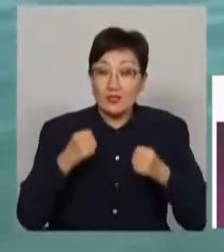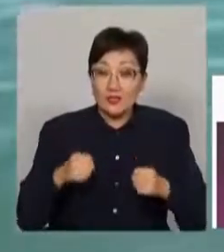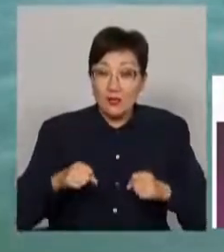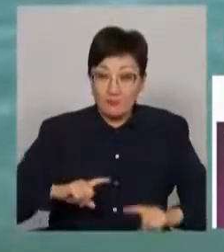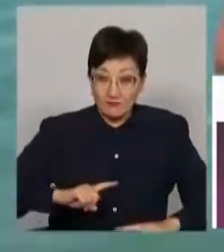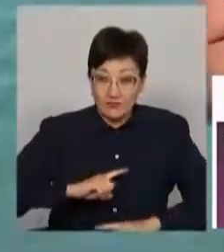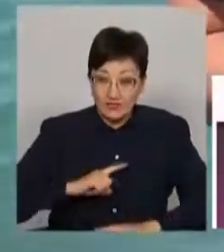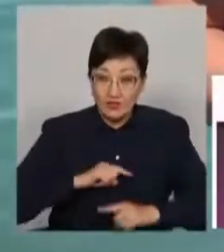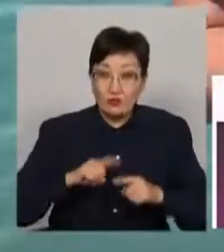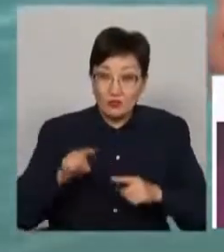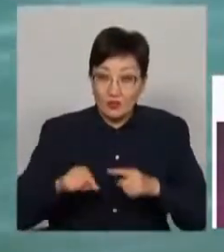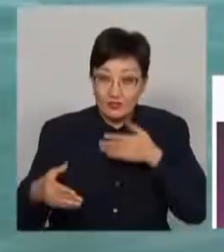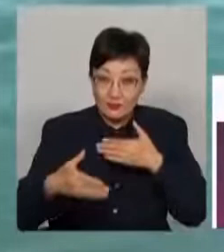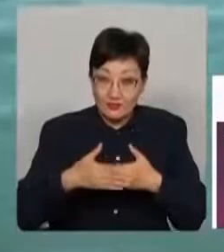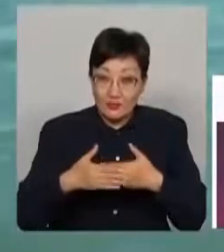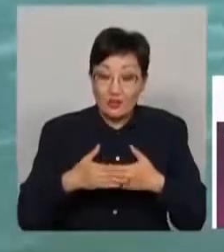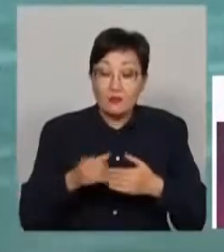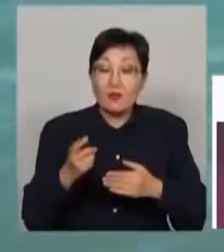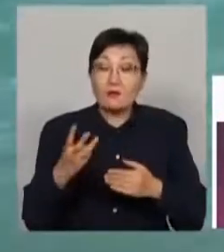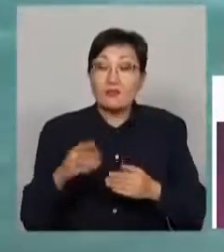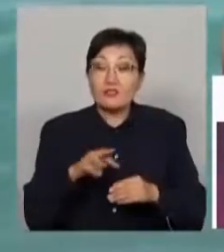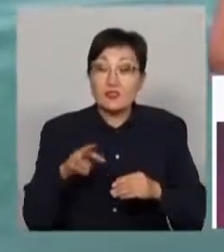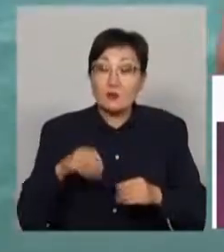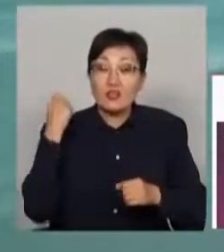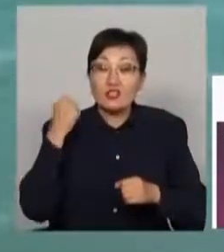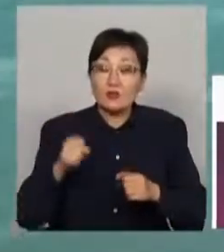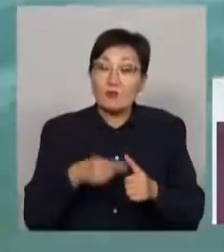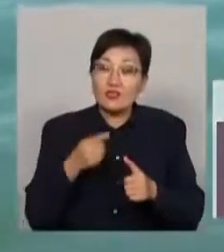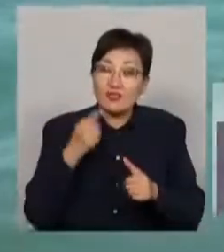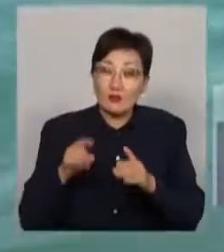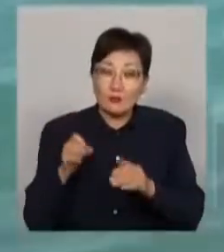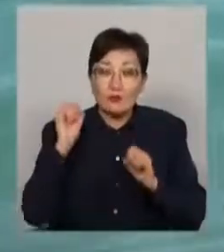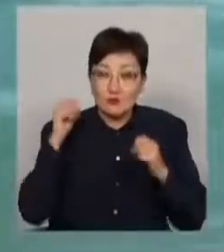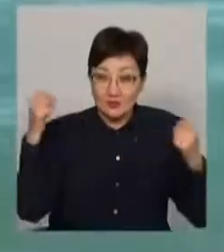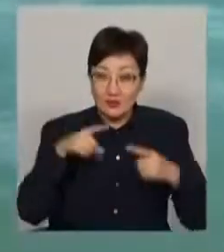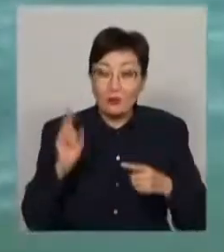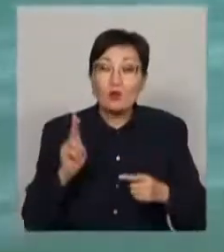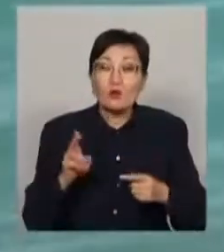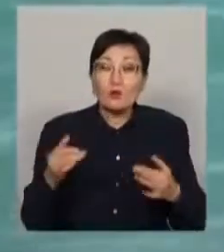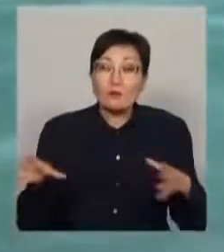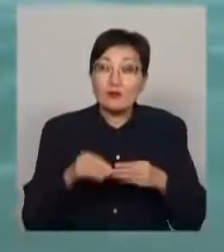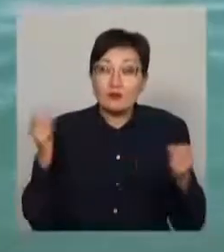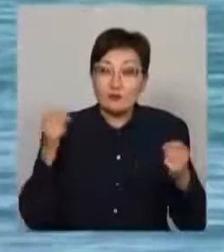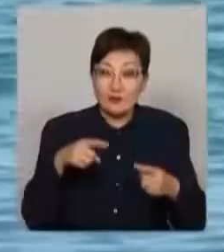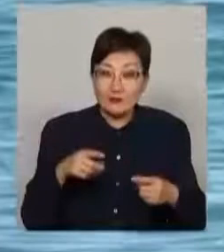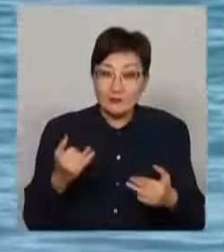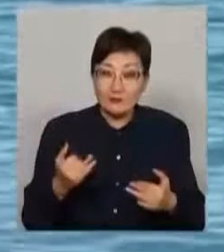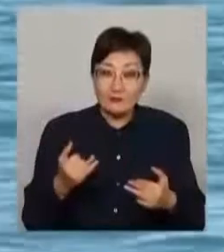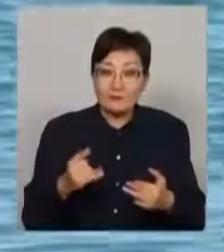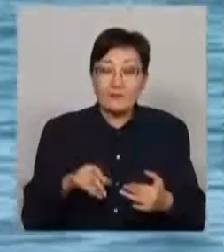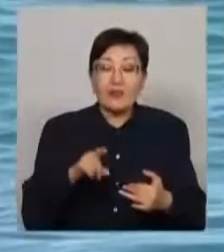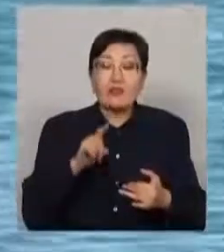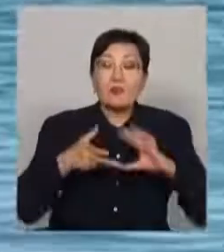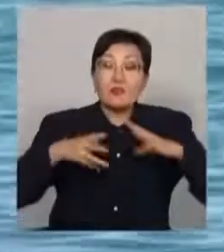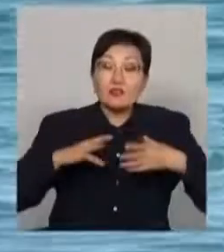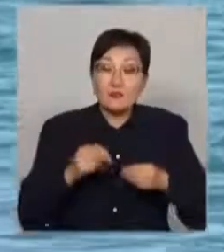біртіндеп жақындап келеді. Яғни санаулы минуттардан соң жеңімпаздың есімі белгілі болады. Кім екенін бірге білейік. Жарыс қорытындысы